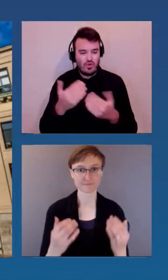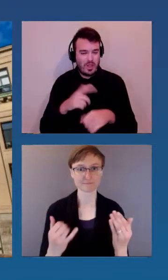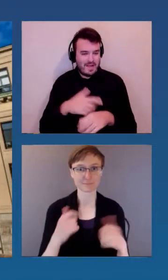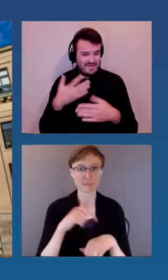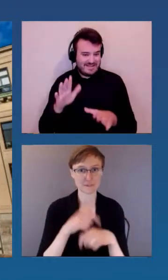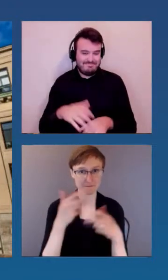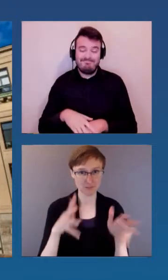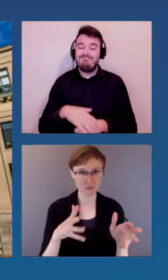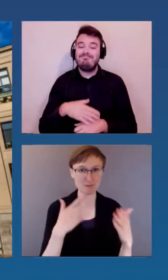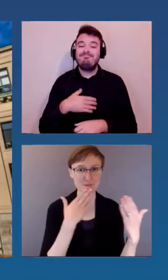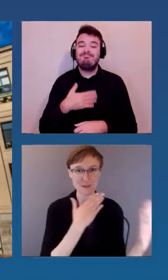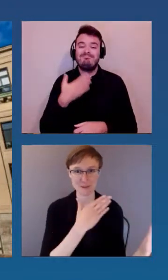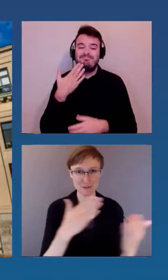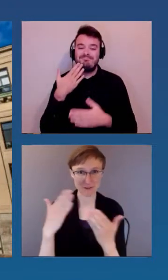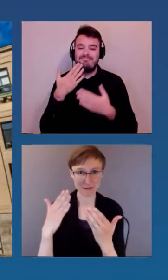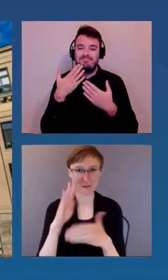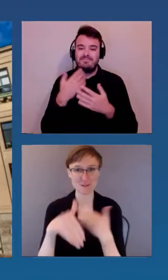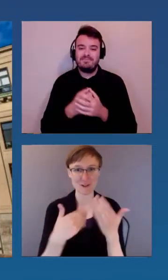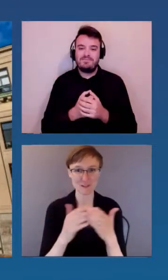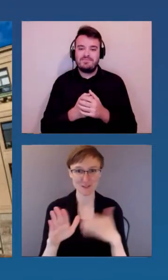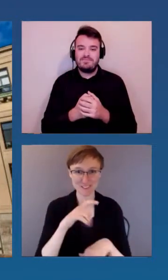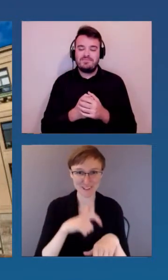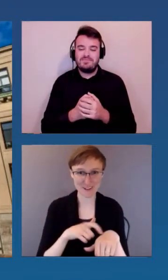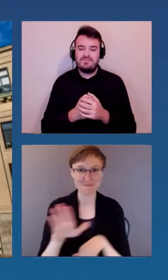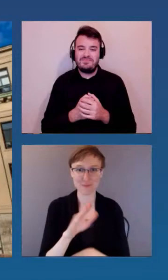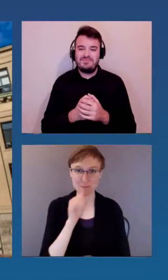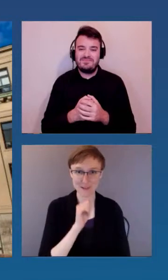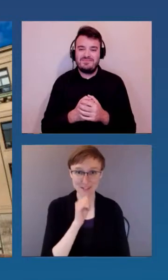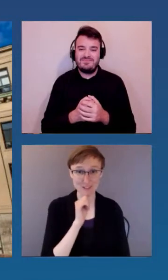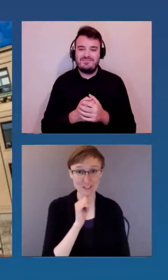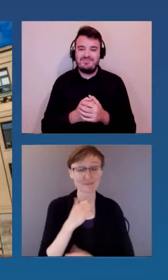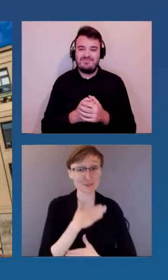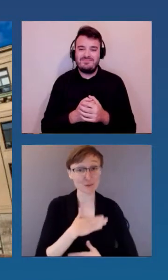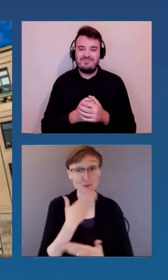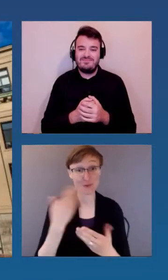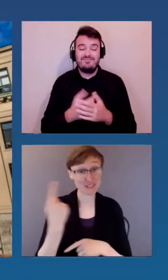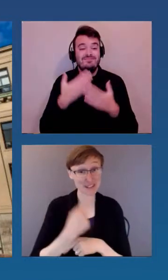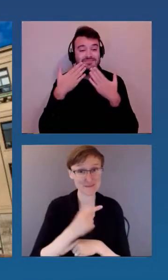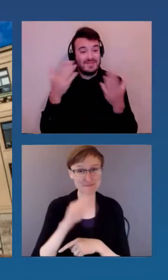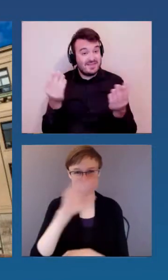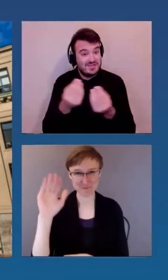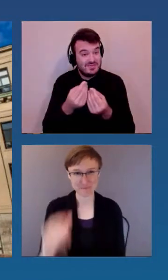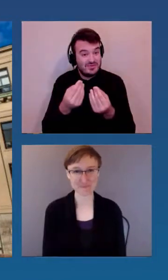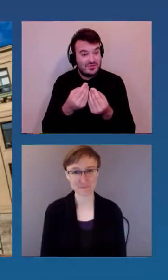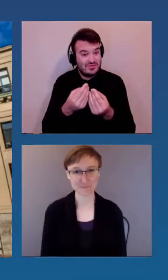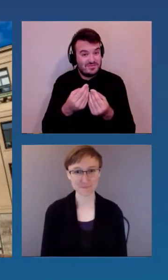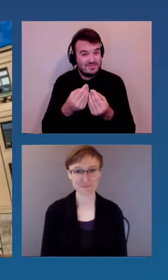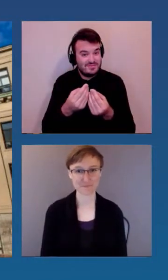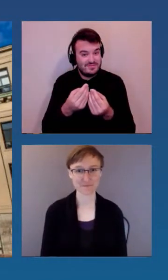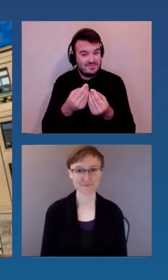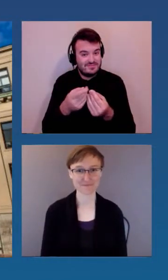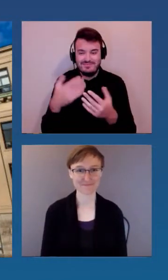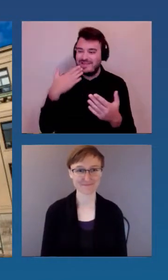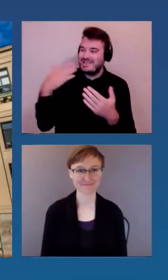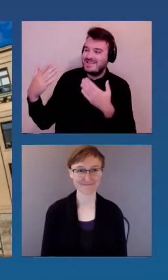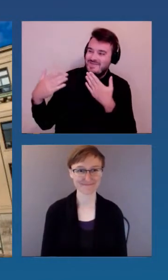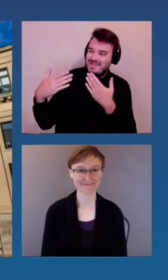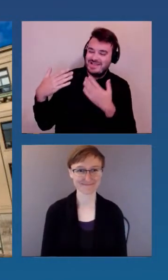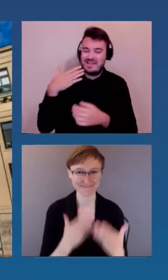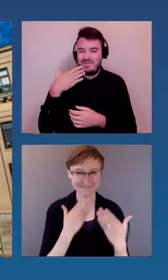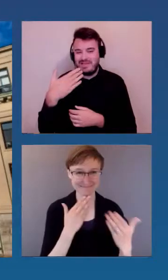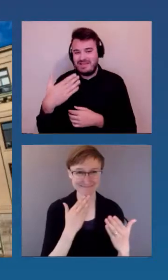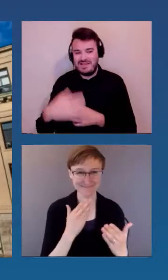COVID, ça a toujours été là. C'est une façon de rassurer les jeunes, de rassurer leurs parents aussi sur ce qui se passe en